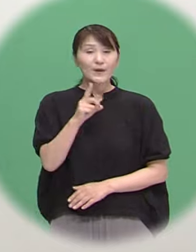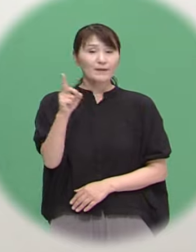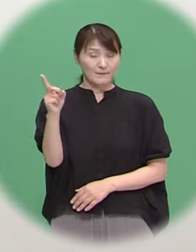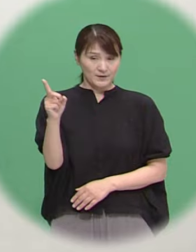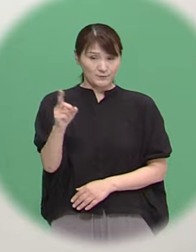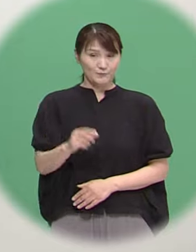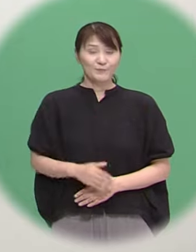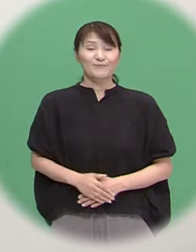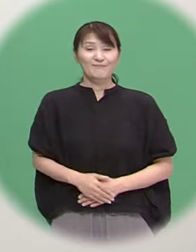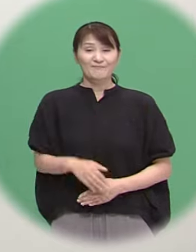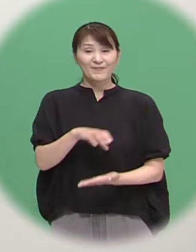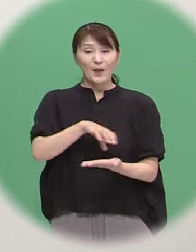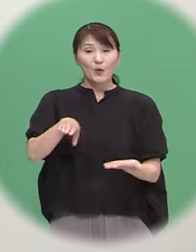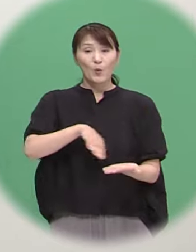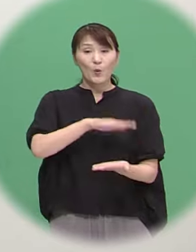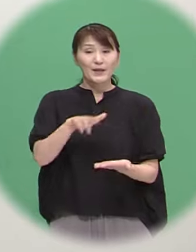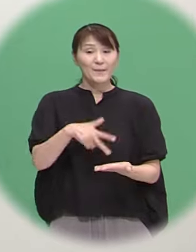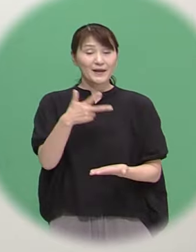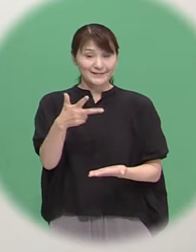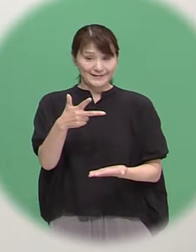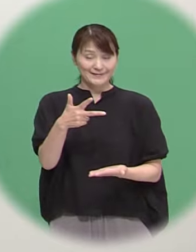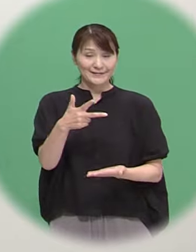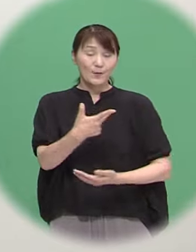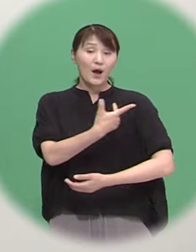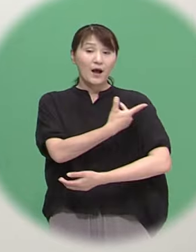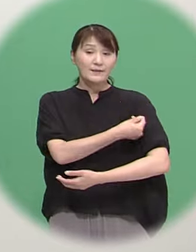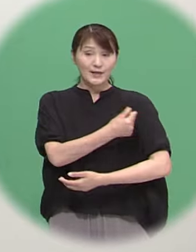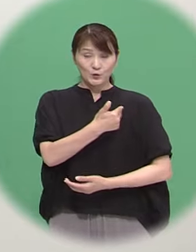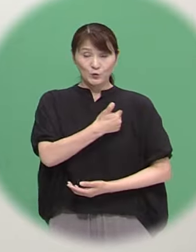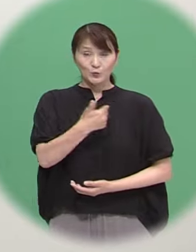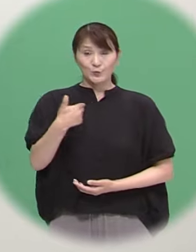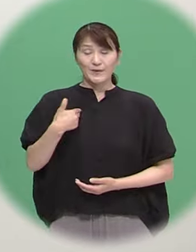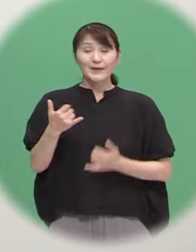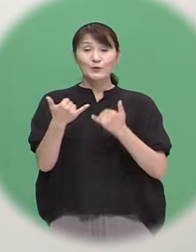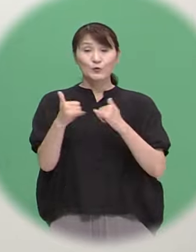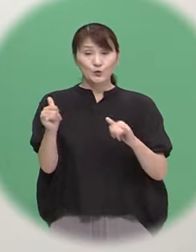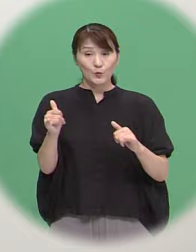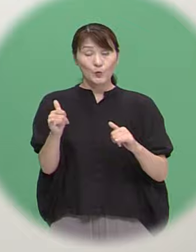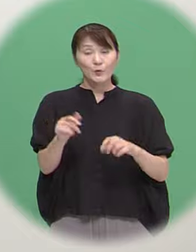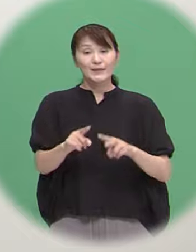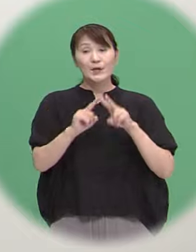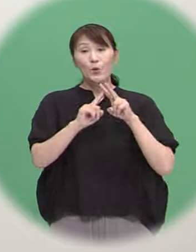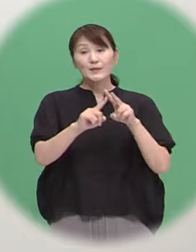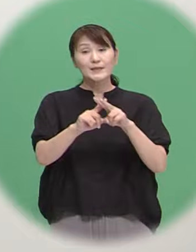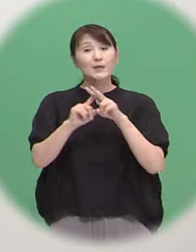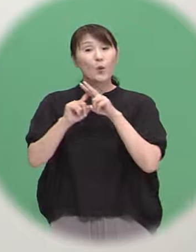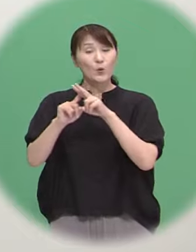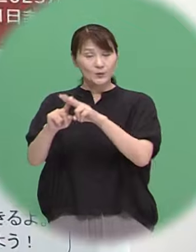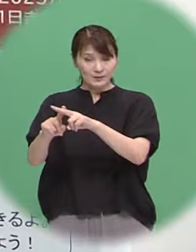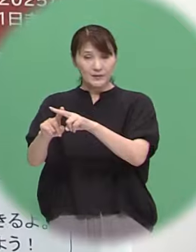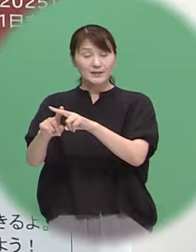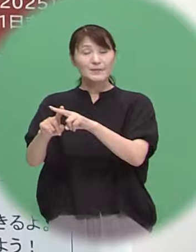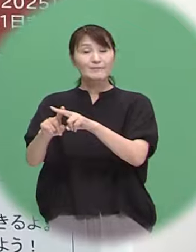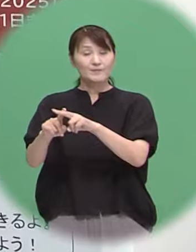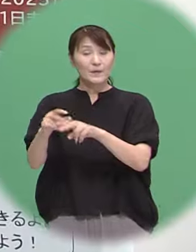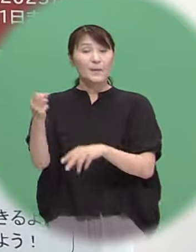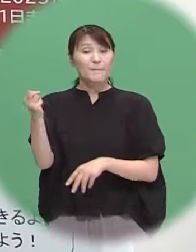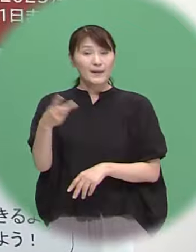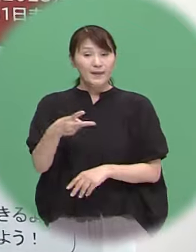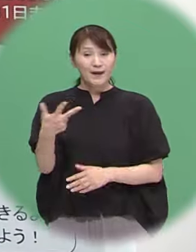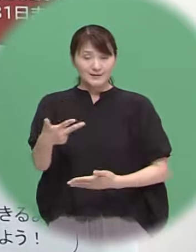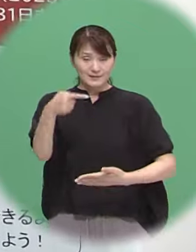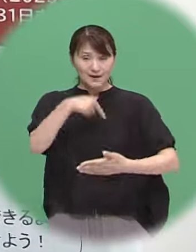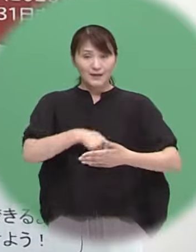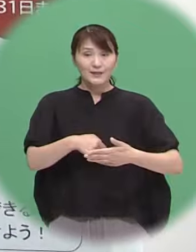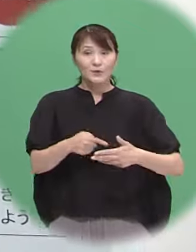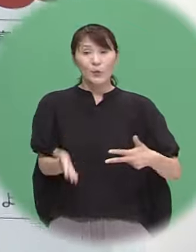ています。郡山市では子宮頸がんの予防接種の対象となる方にお知らせをお送りしたり、市内の